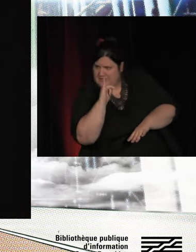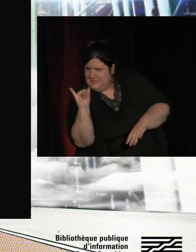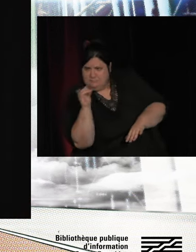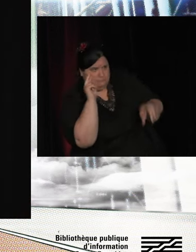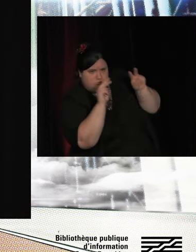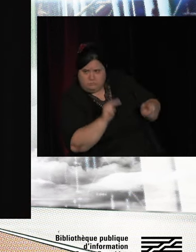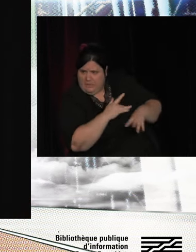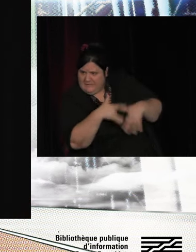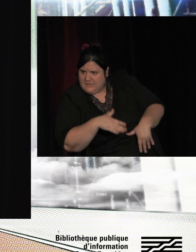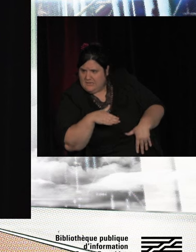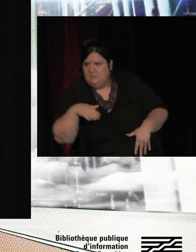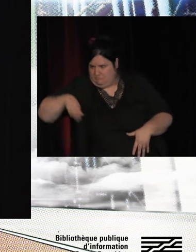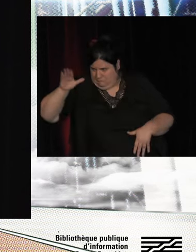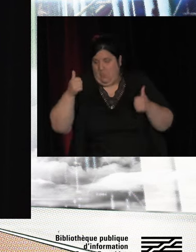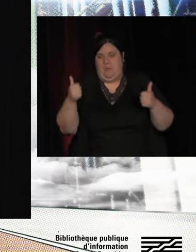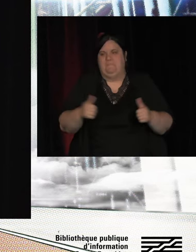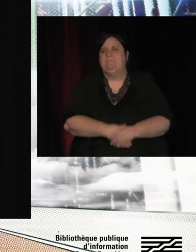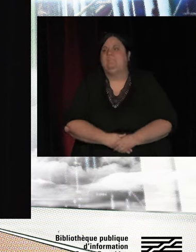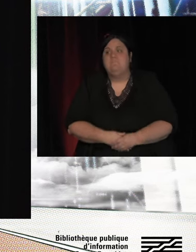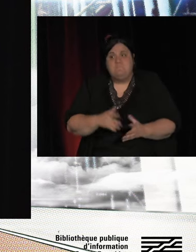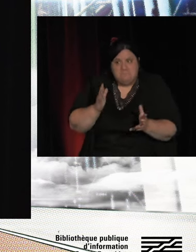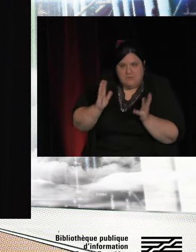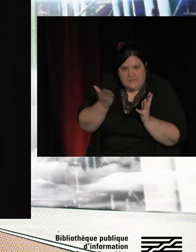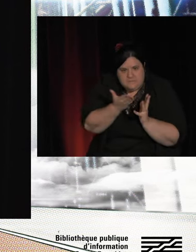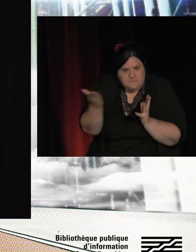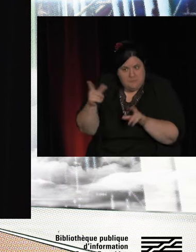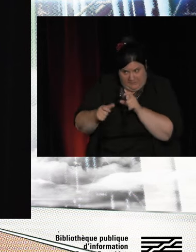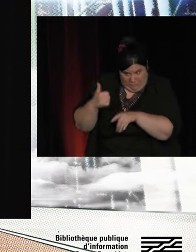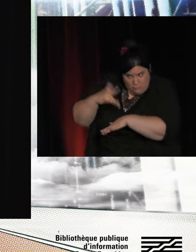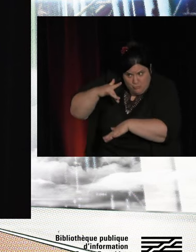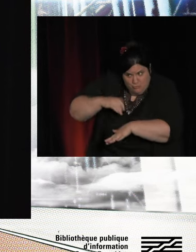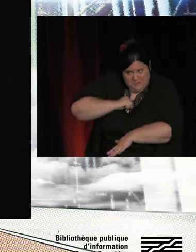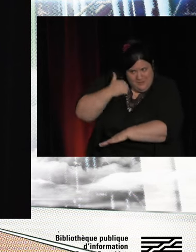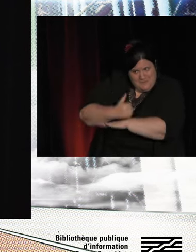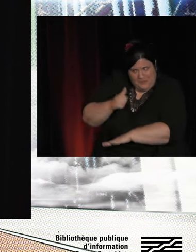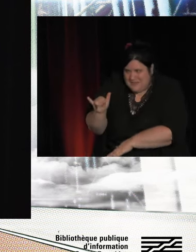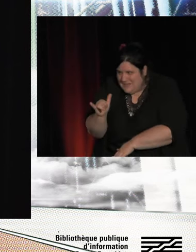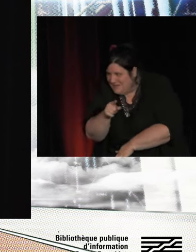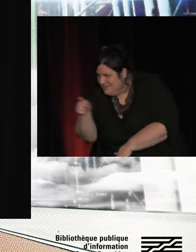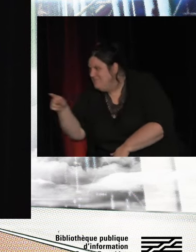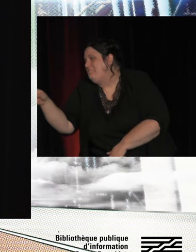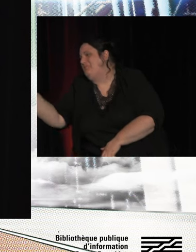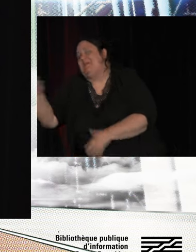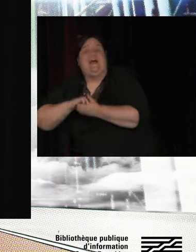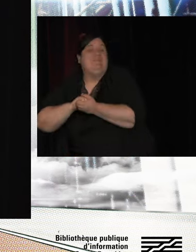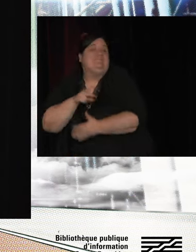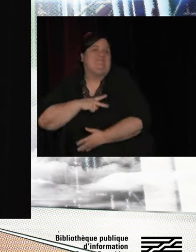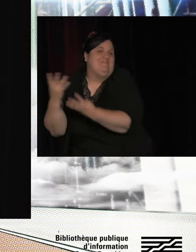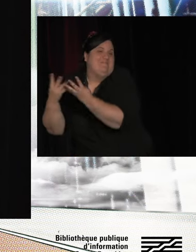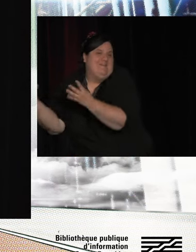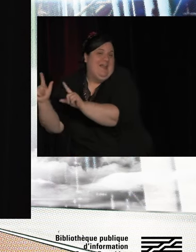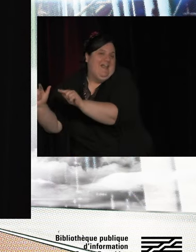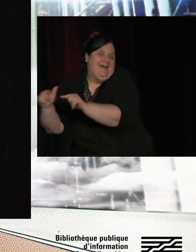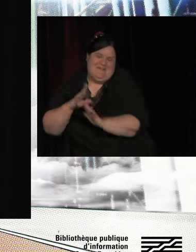Trop bien. Et peut-être, il y a des gens parmi vous qui font du speedrun. Ils sont là, c'est mes potes. C'est pour ça.